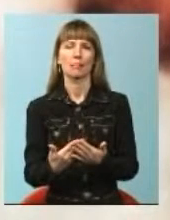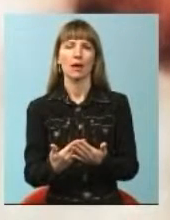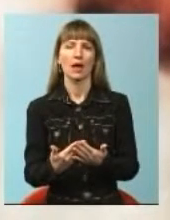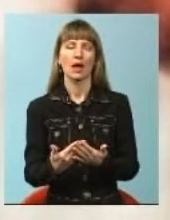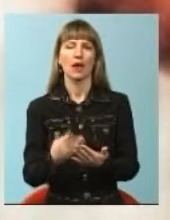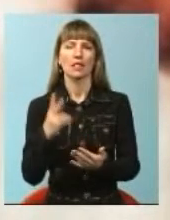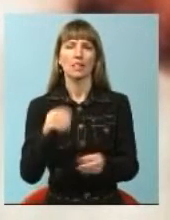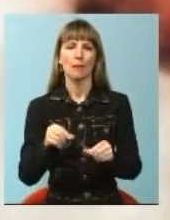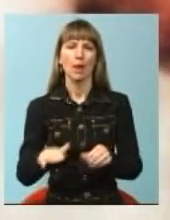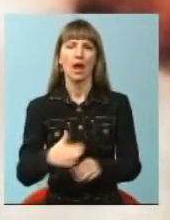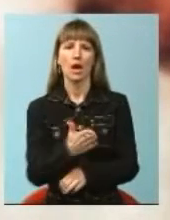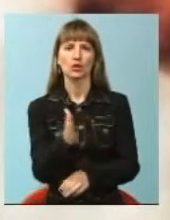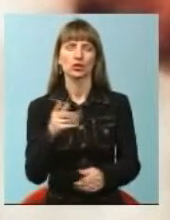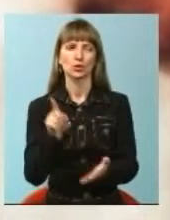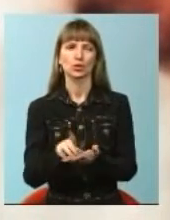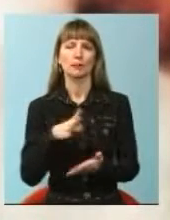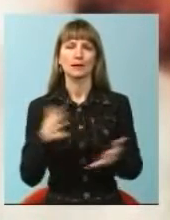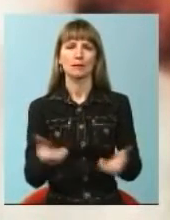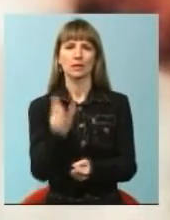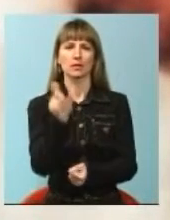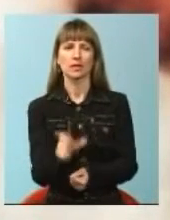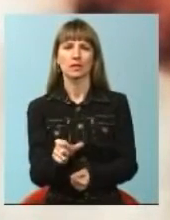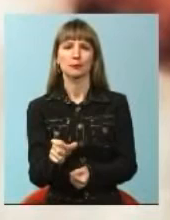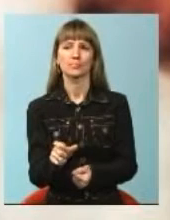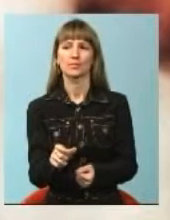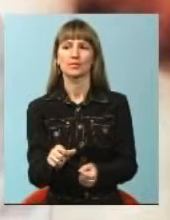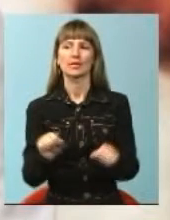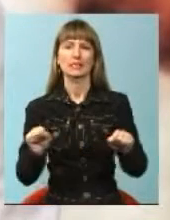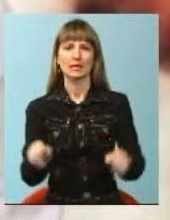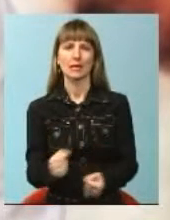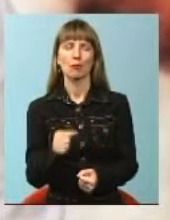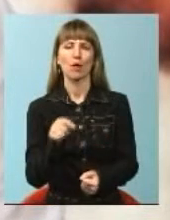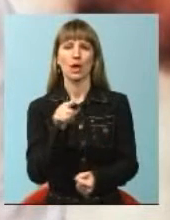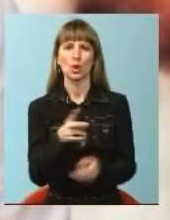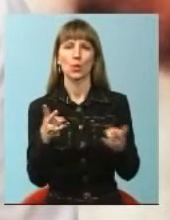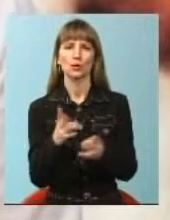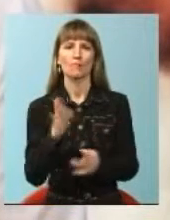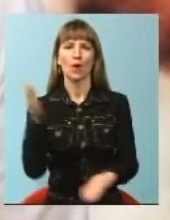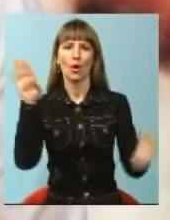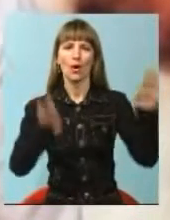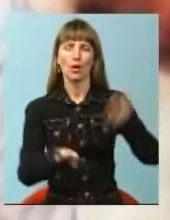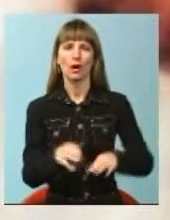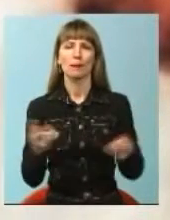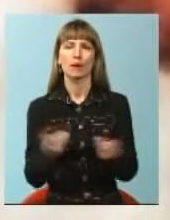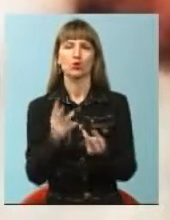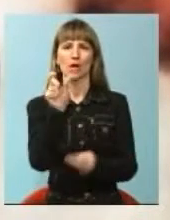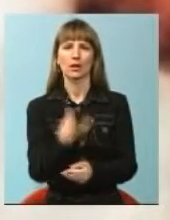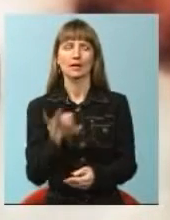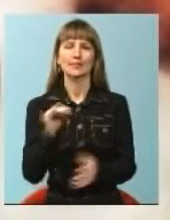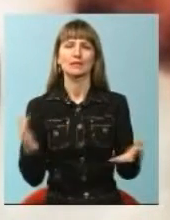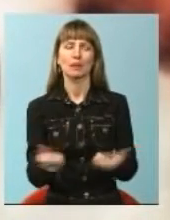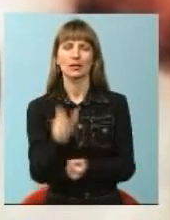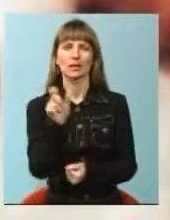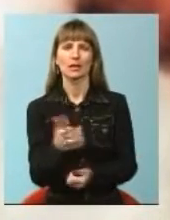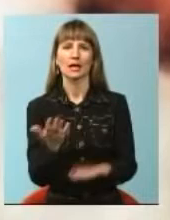всегда должен быть спасатель. Зимой они нужны в горах. Пожарные – спасатели. Если